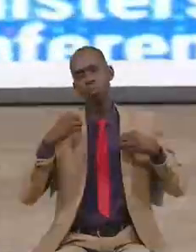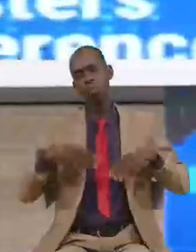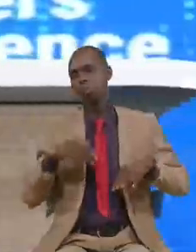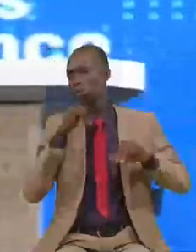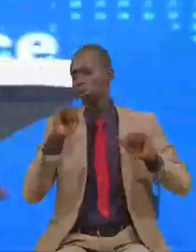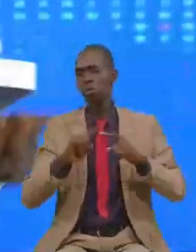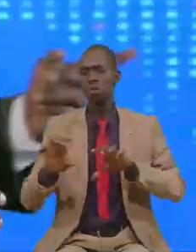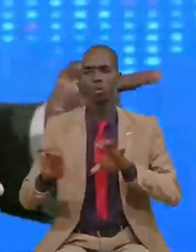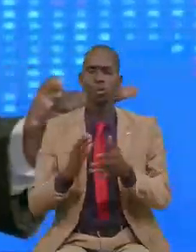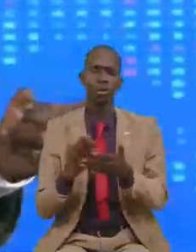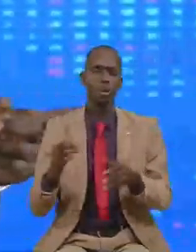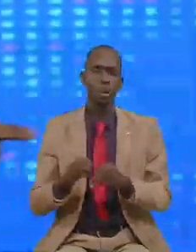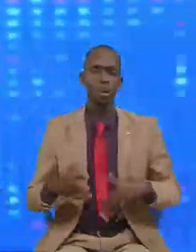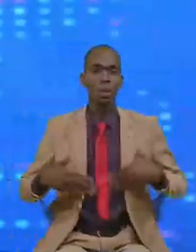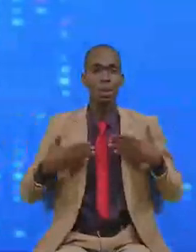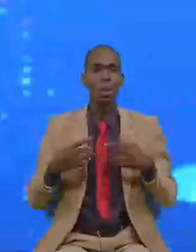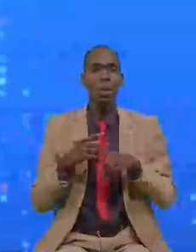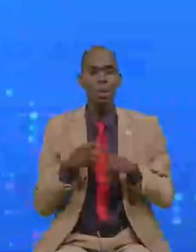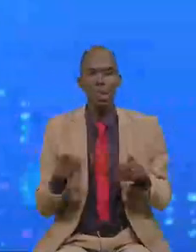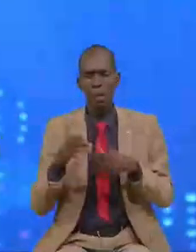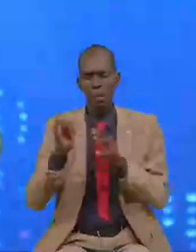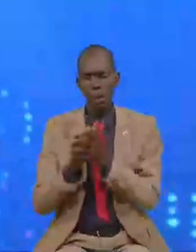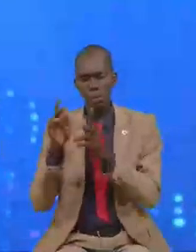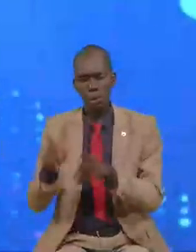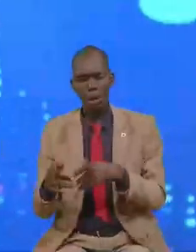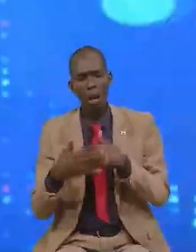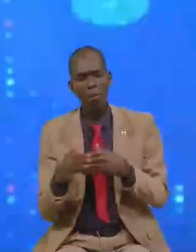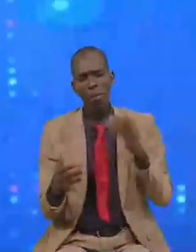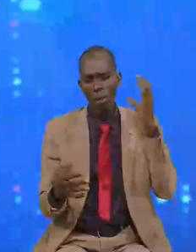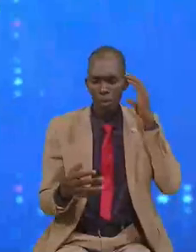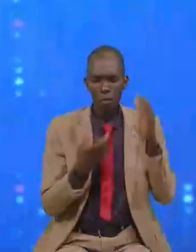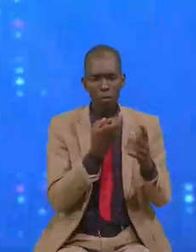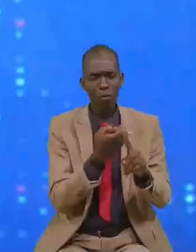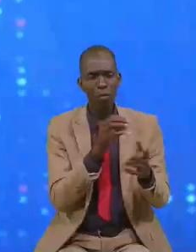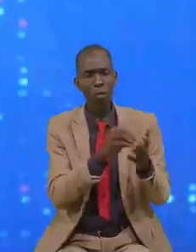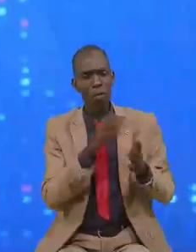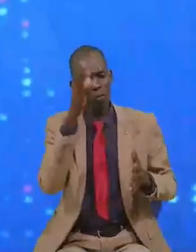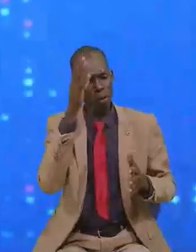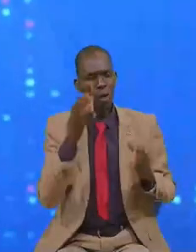Mais après avoir écouté le père, après avoir écouté la femme de son grand frère,